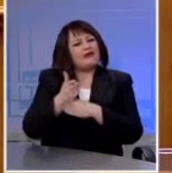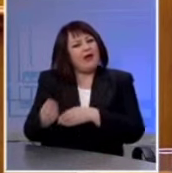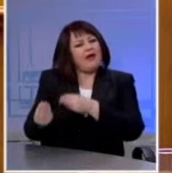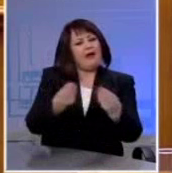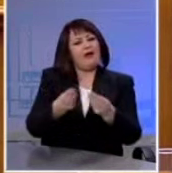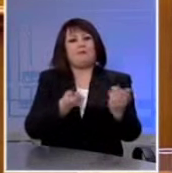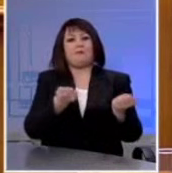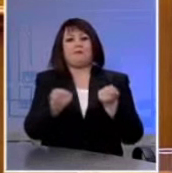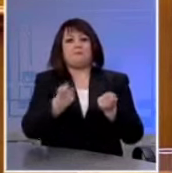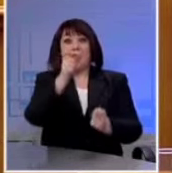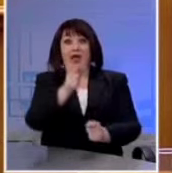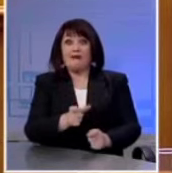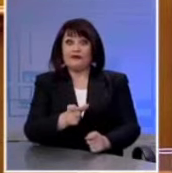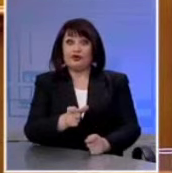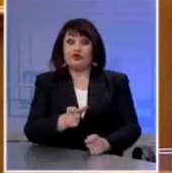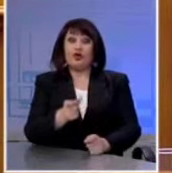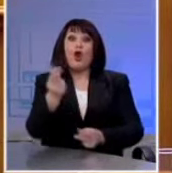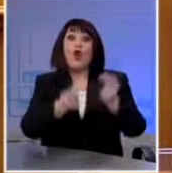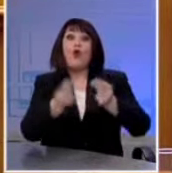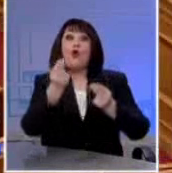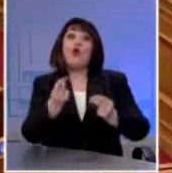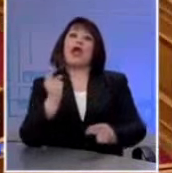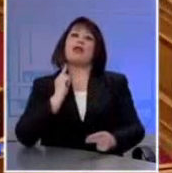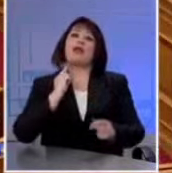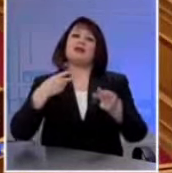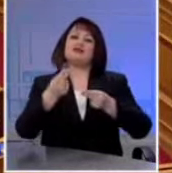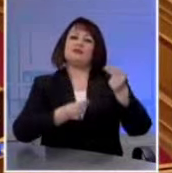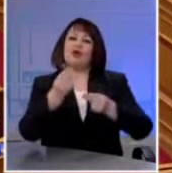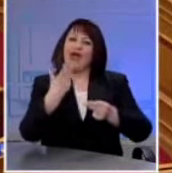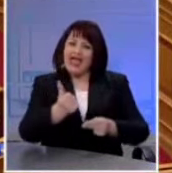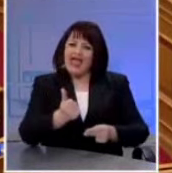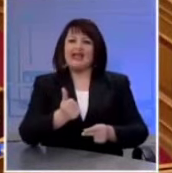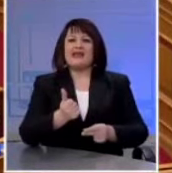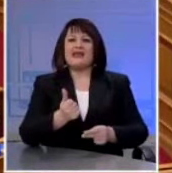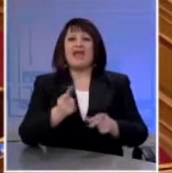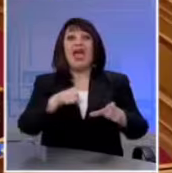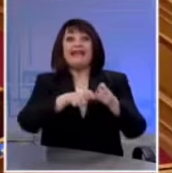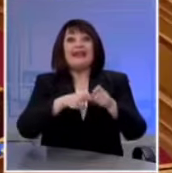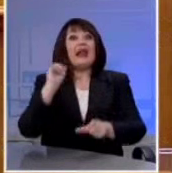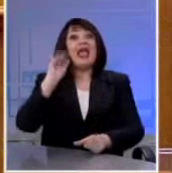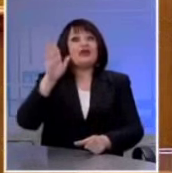Αντίθετα, εμφανίζεται ως δικαιούχος του λογαριασμού και ιδιοκτήτης της offshore εταιρείας.